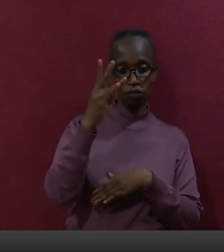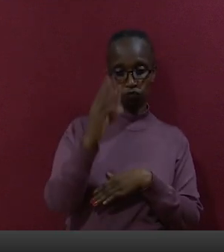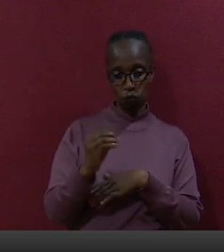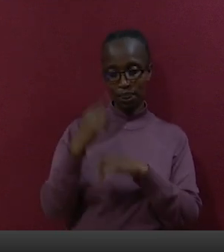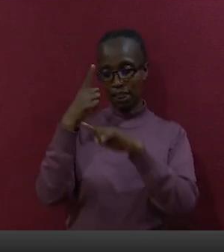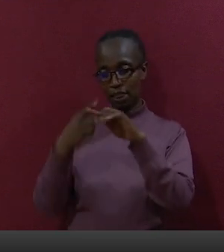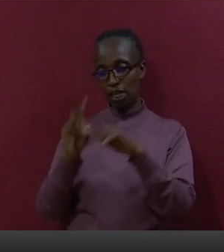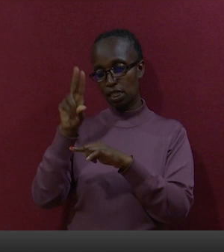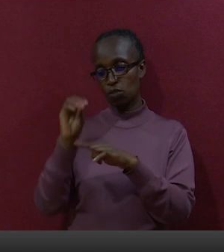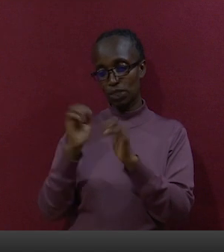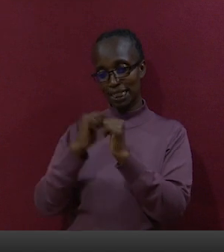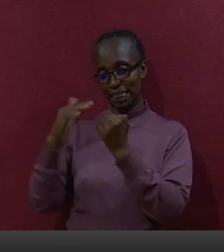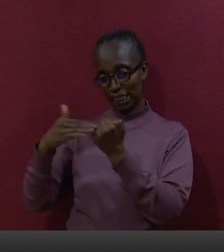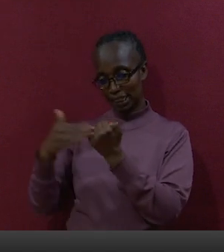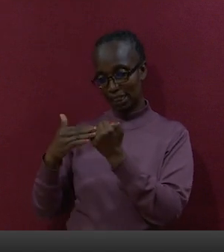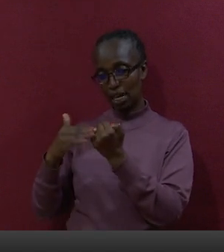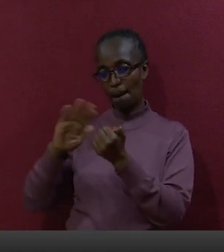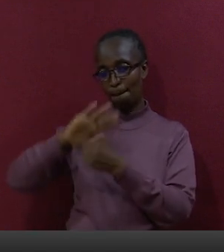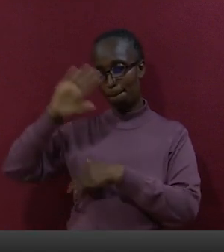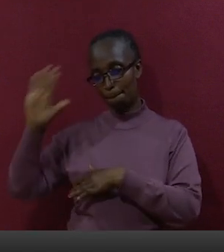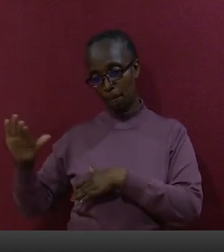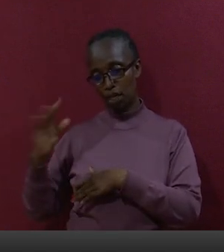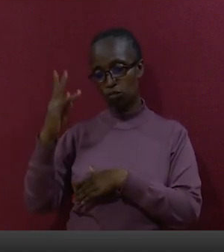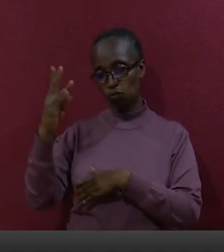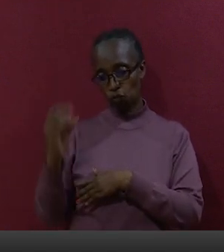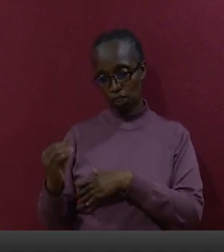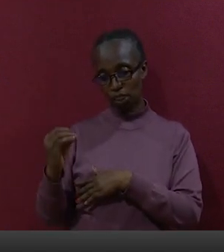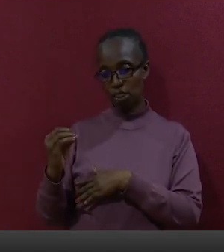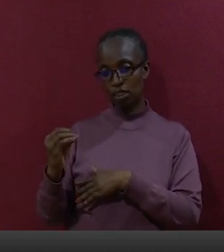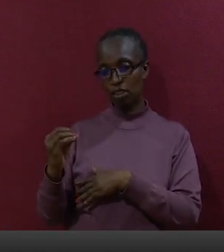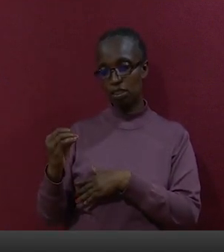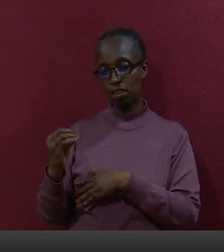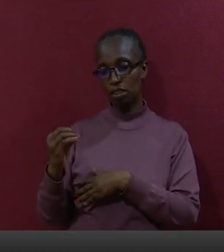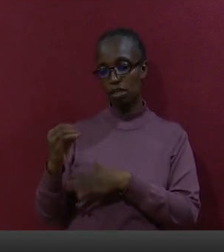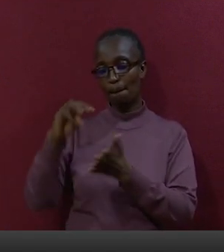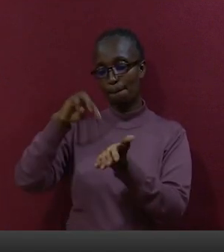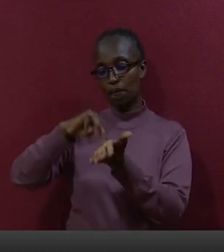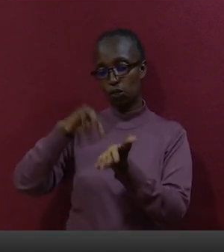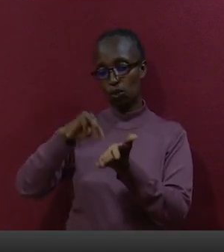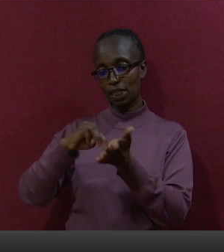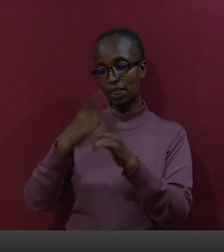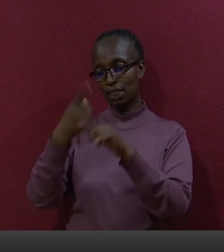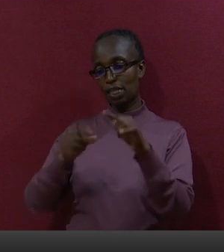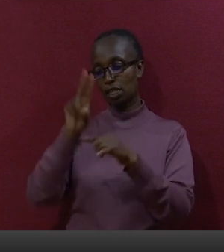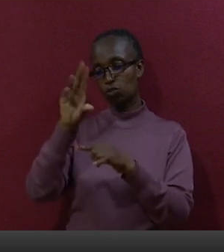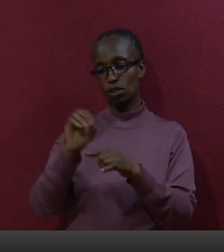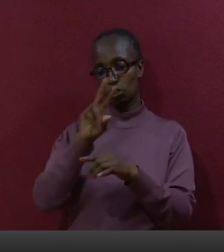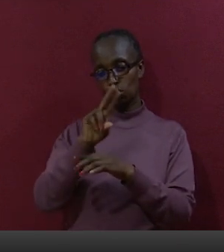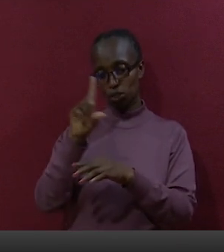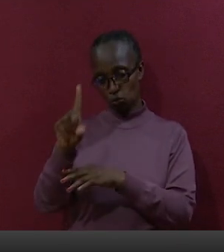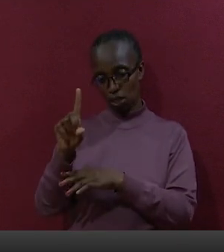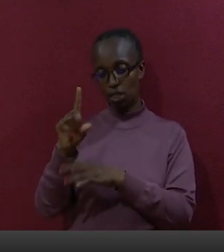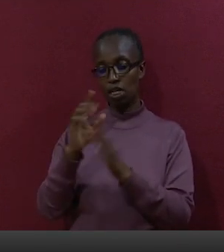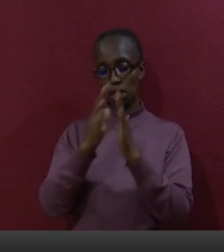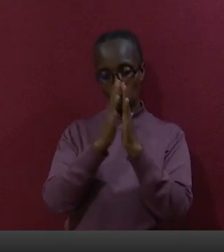maize, but later came down to 40 in 2019, and again 40 million